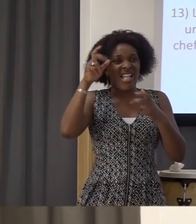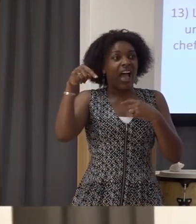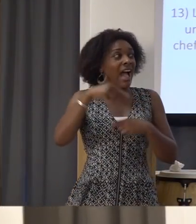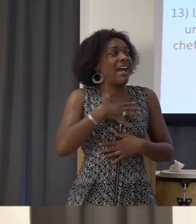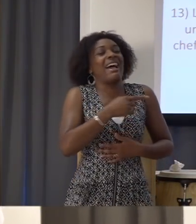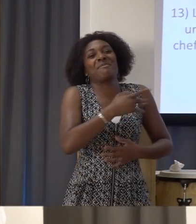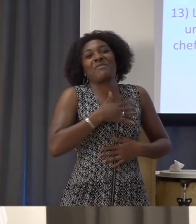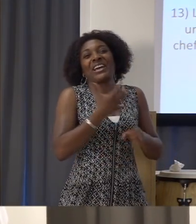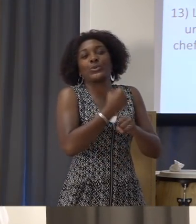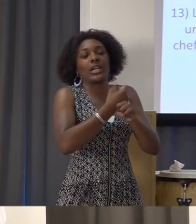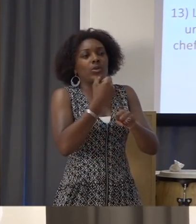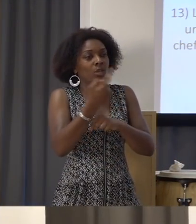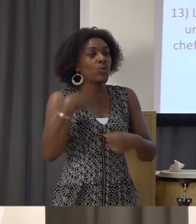bras.